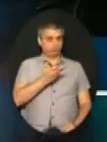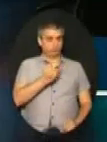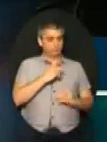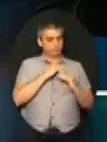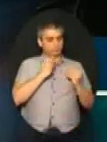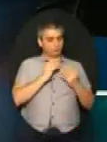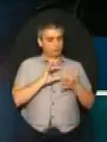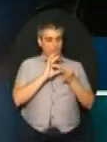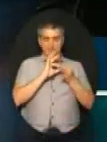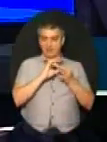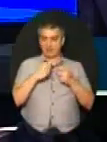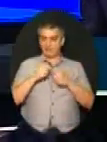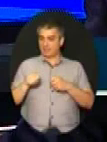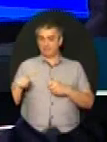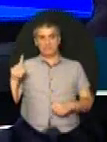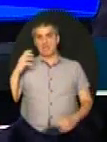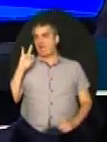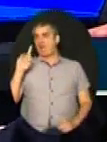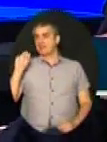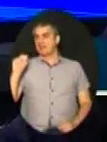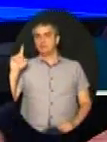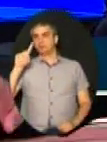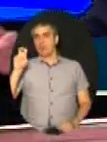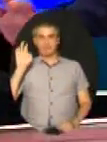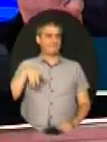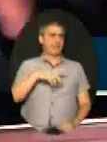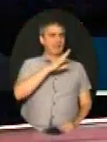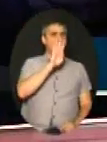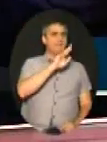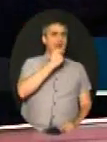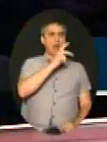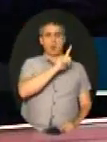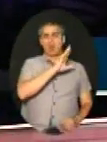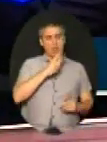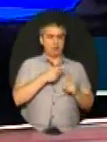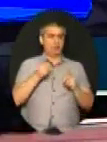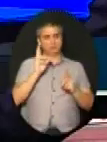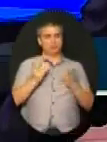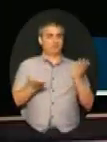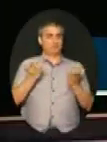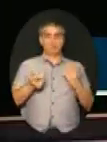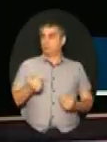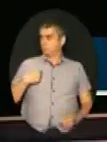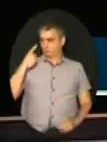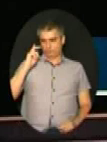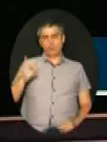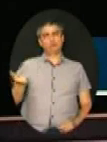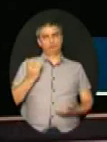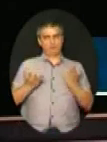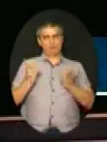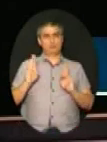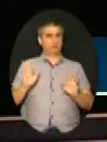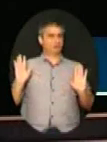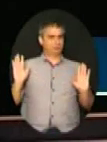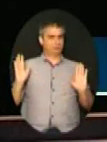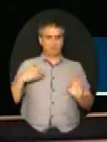קו מחבר בין חברת הכנסת חנין זועבי לחבר הכנסת זוהיר בהלול, או שבכל זאת יש ביניהם איזשהו הבדל? אני חושבת שיש ביניהם הבדל. אוקיי.